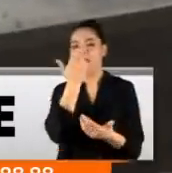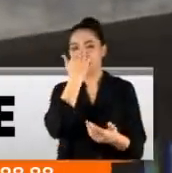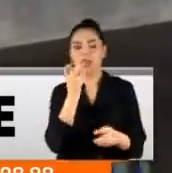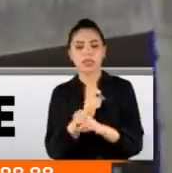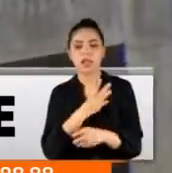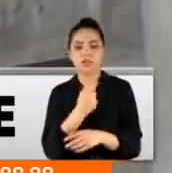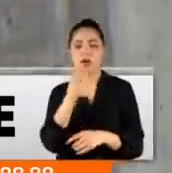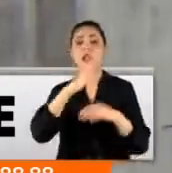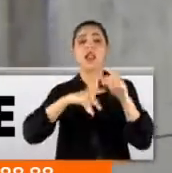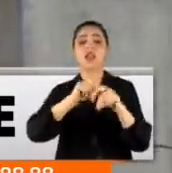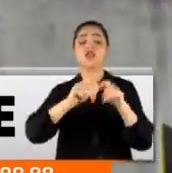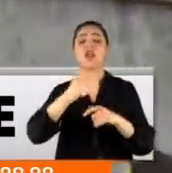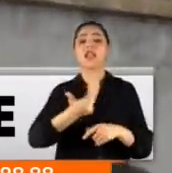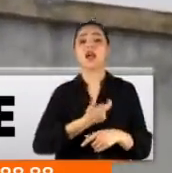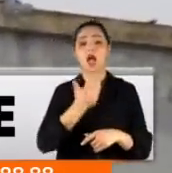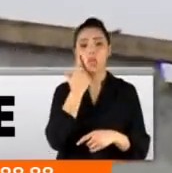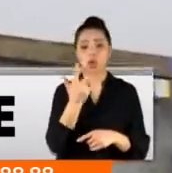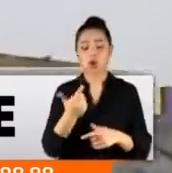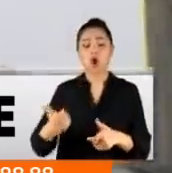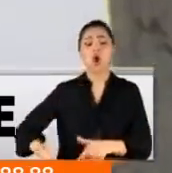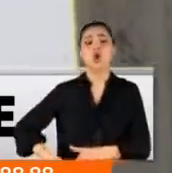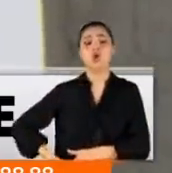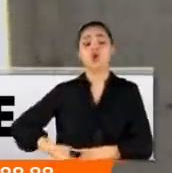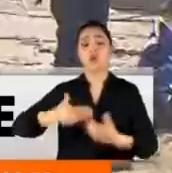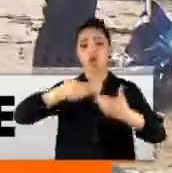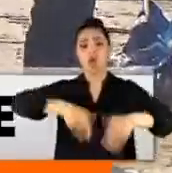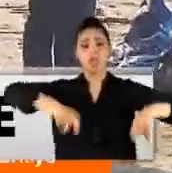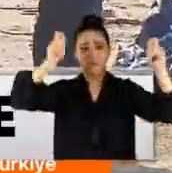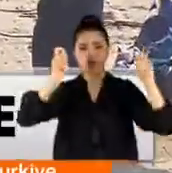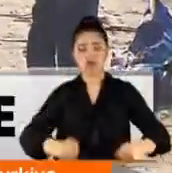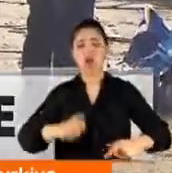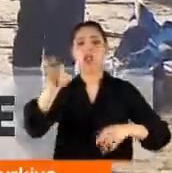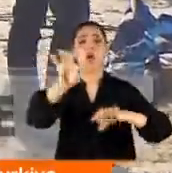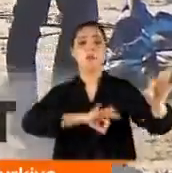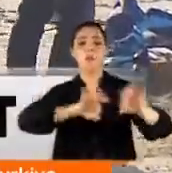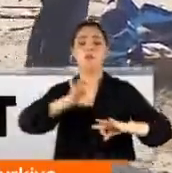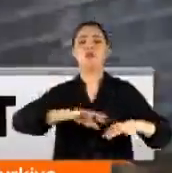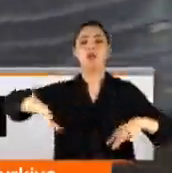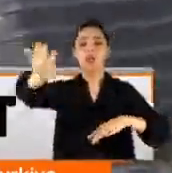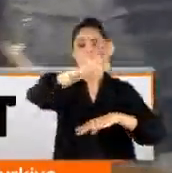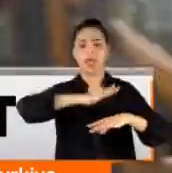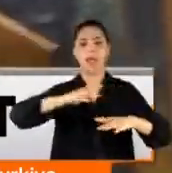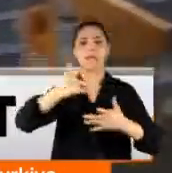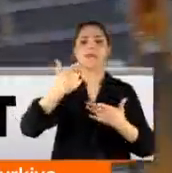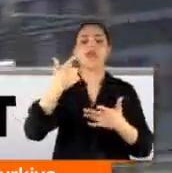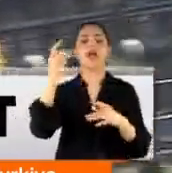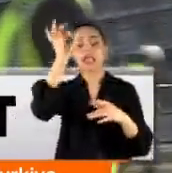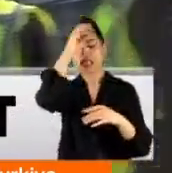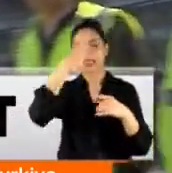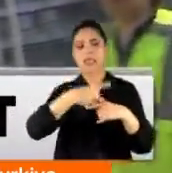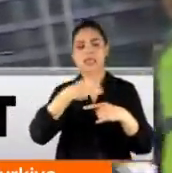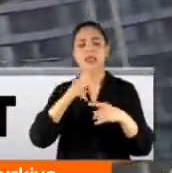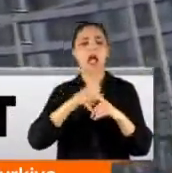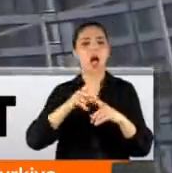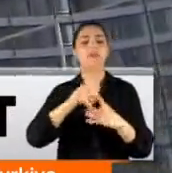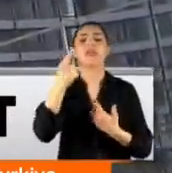Aslında inşaatlarda yasal olarak güvenlik önlemi alınması şart. Müteahhitler, yapı denetim ekipleri, zabıta ve belediye bu